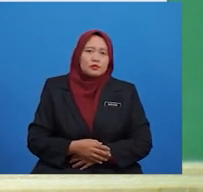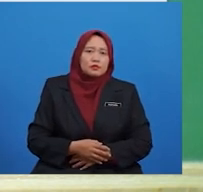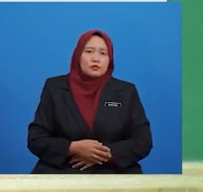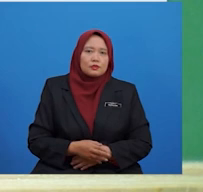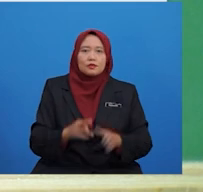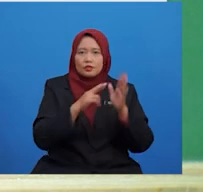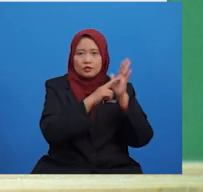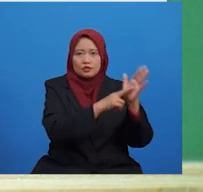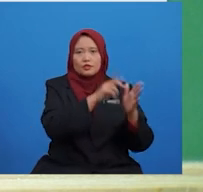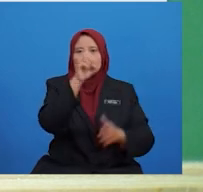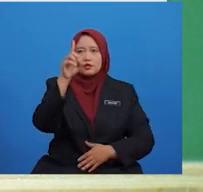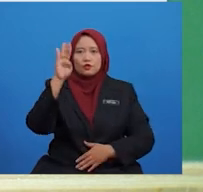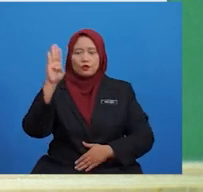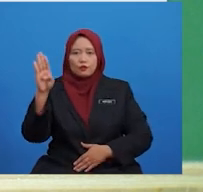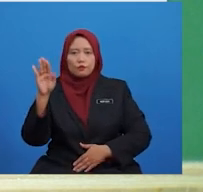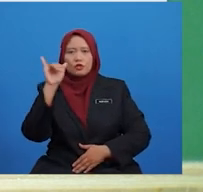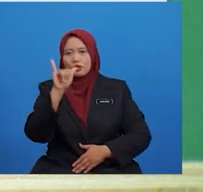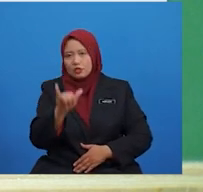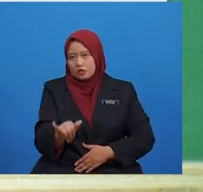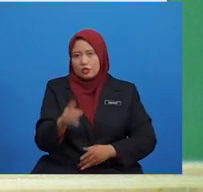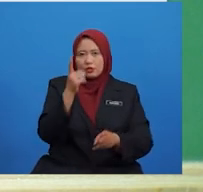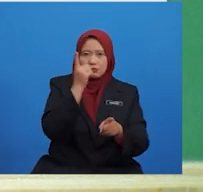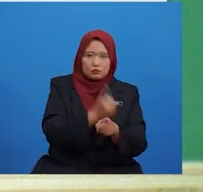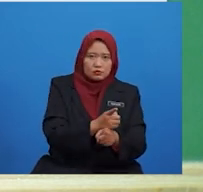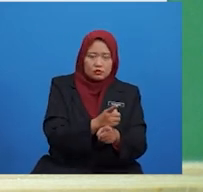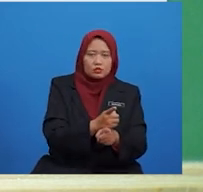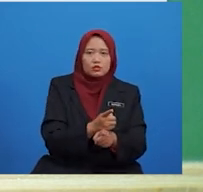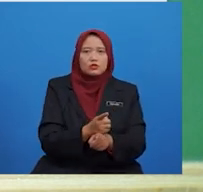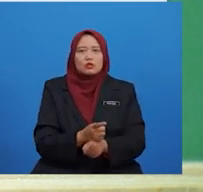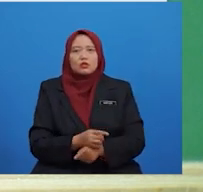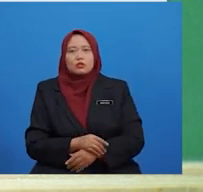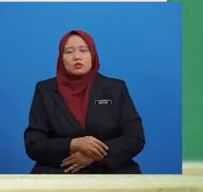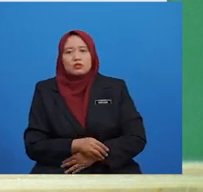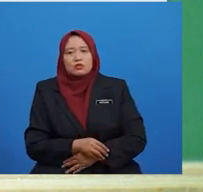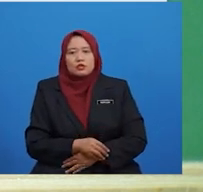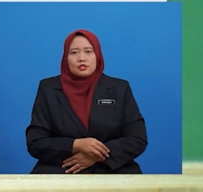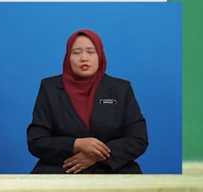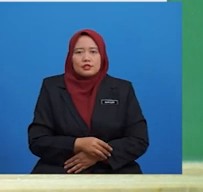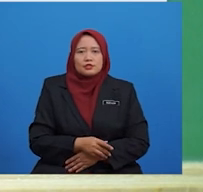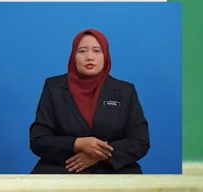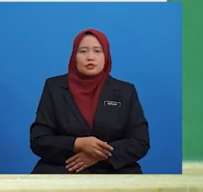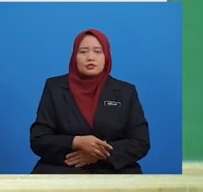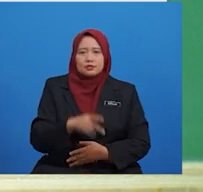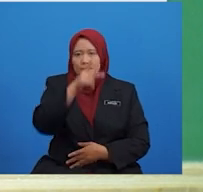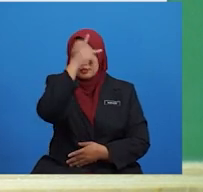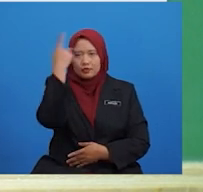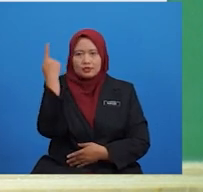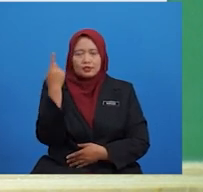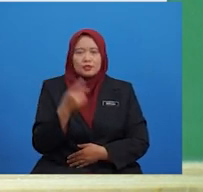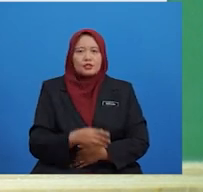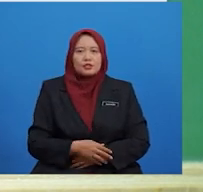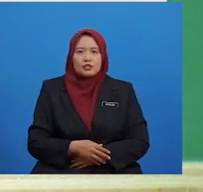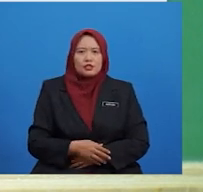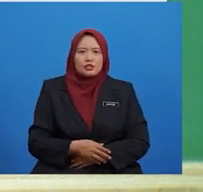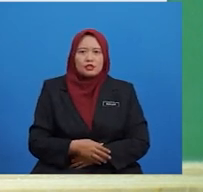merupakan cara pengisytiharan yang betul bagi pemboleh ubah jenis Boolean. Ini